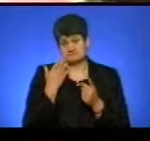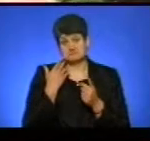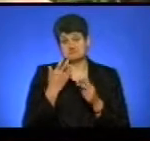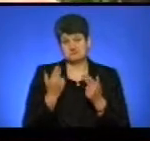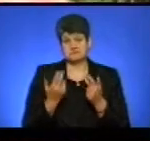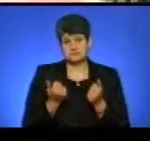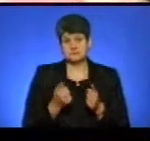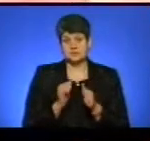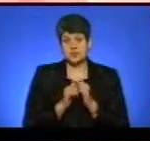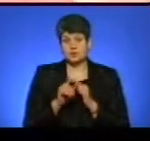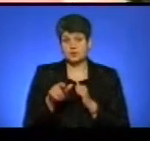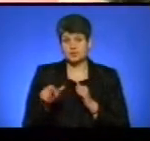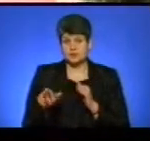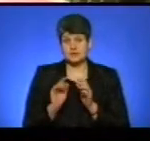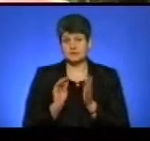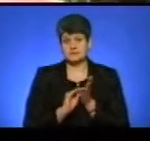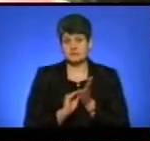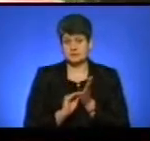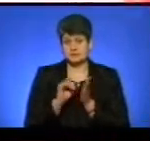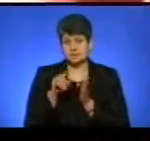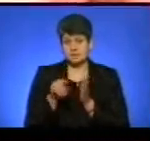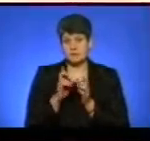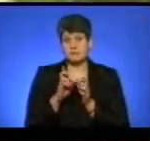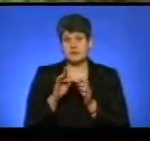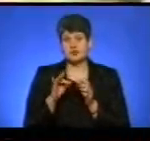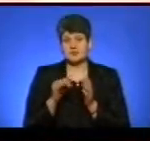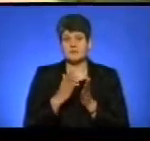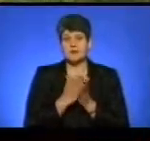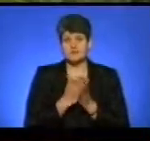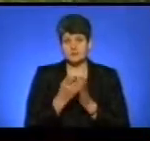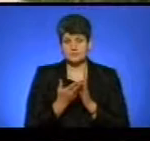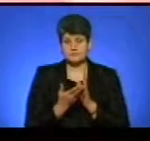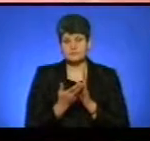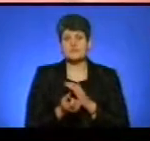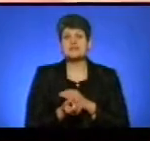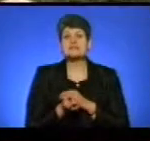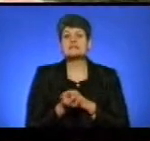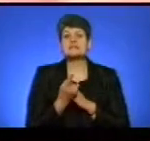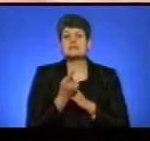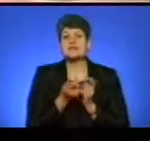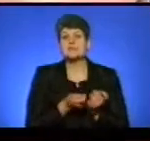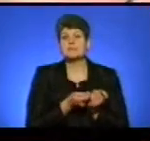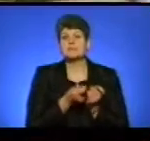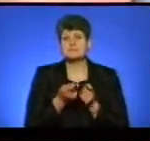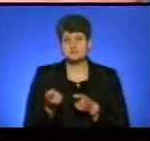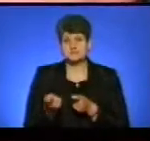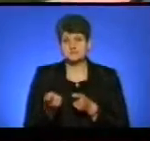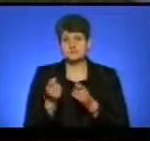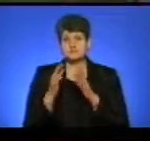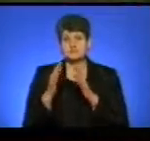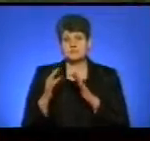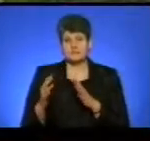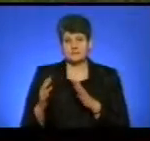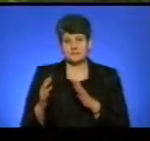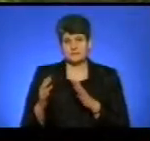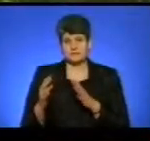людина. Вводимо той самий номер бірки. От маємо. Звідки походить ялинка?